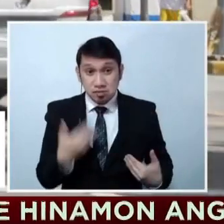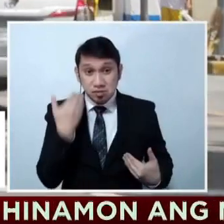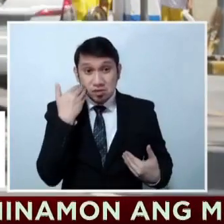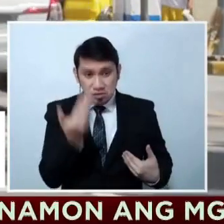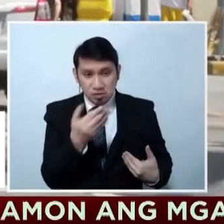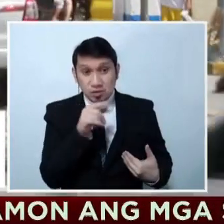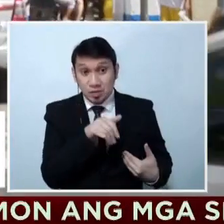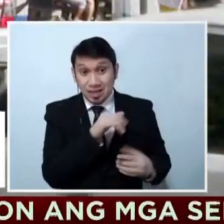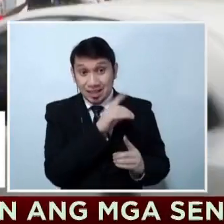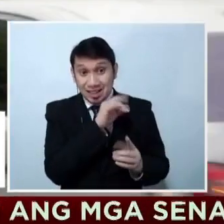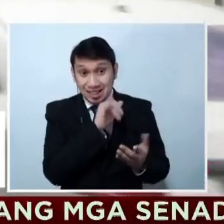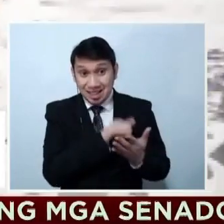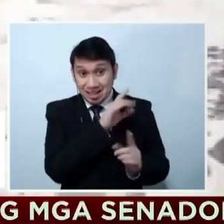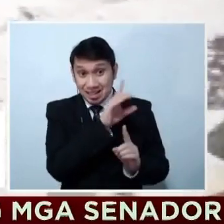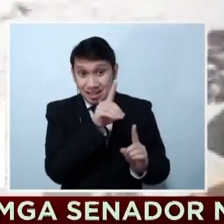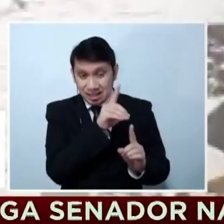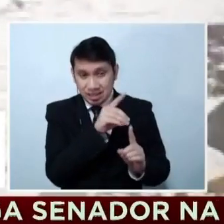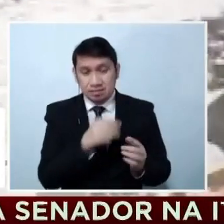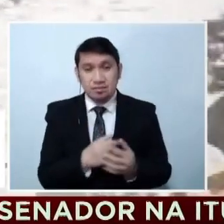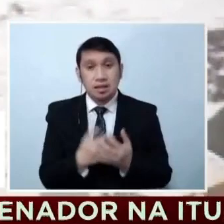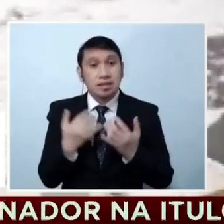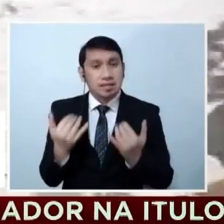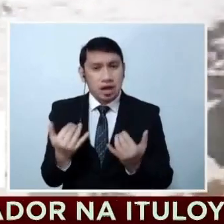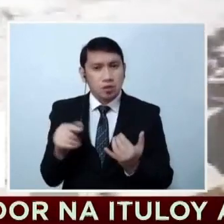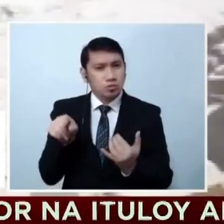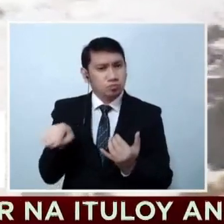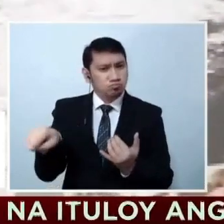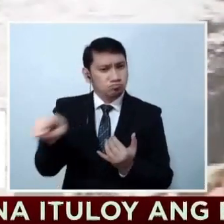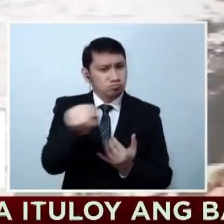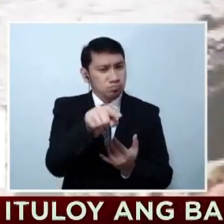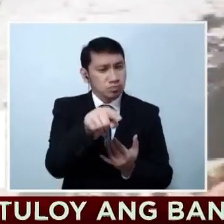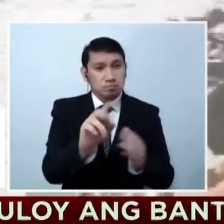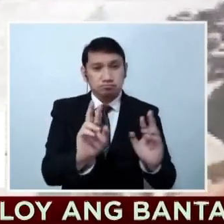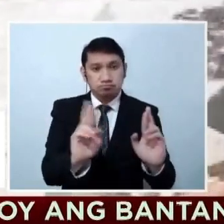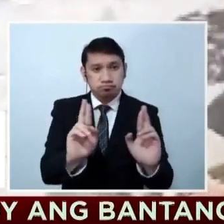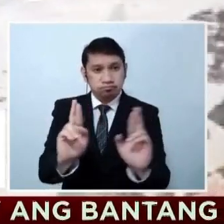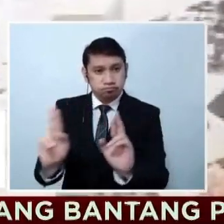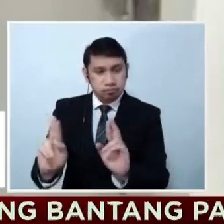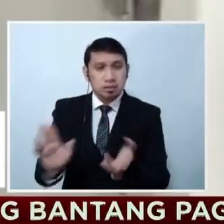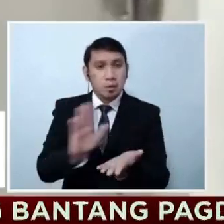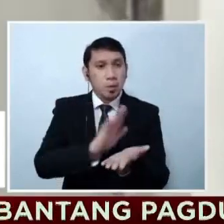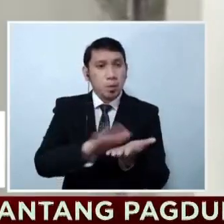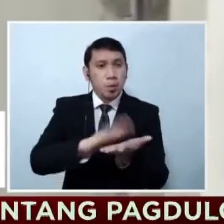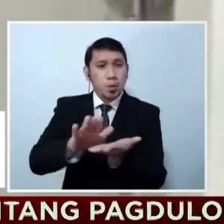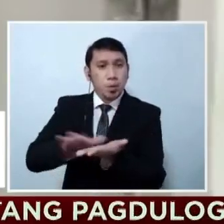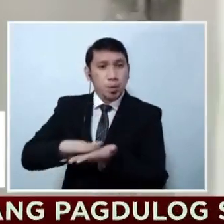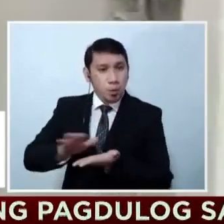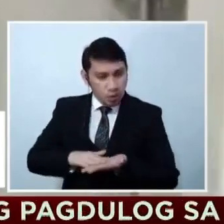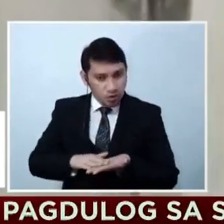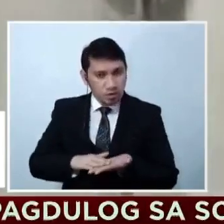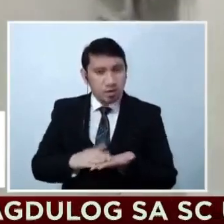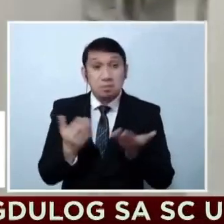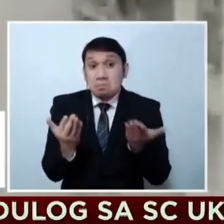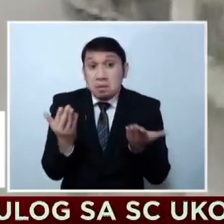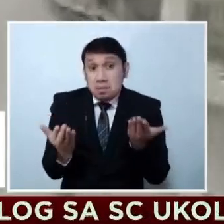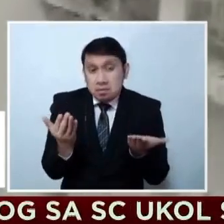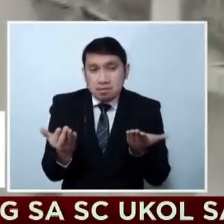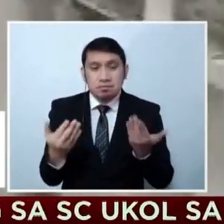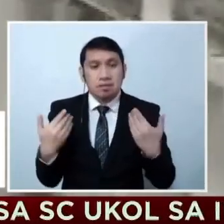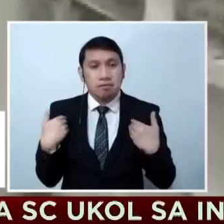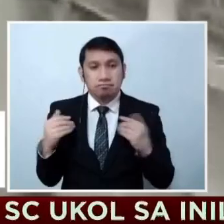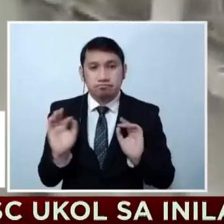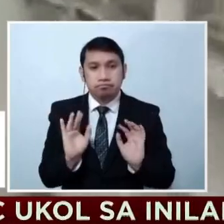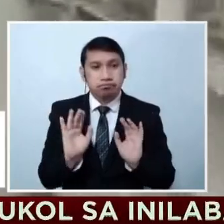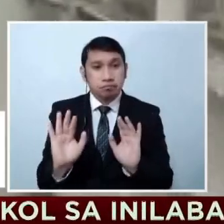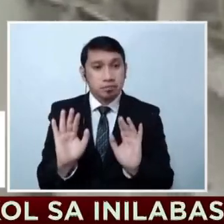na petsa. Puspusa naman ang paglilinis at paghahanda ng Manila South Cemetery sa posibleng pagdagsa ng mga